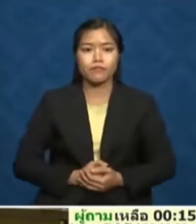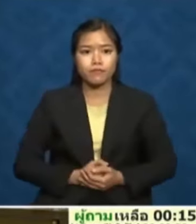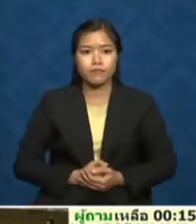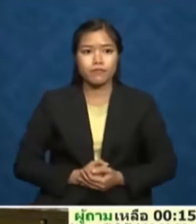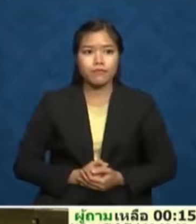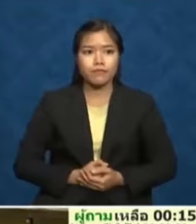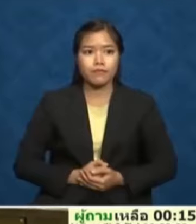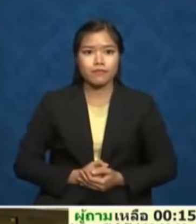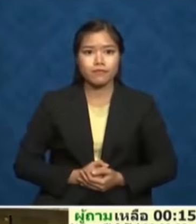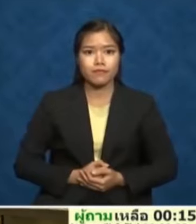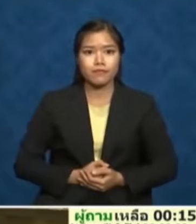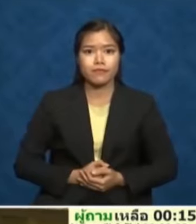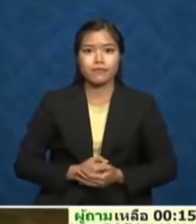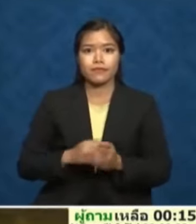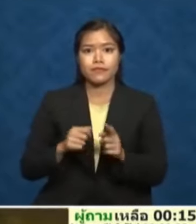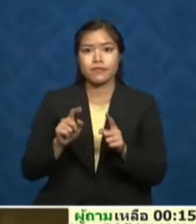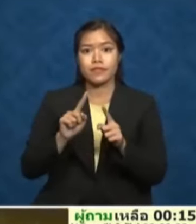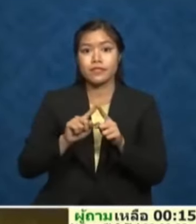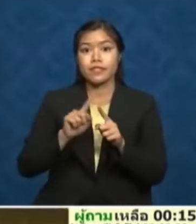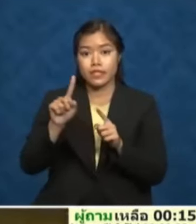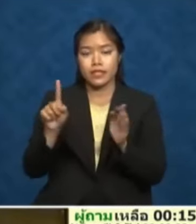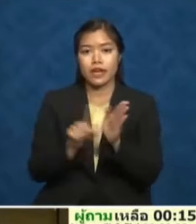สิทธิ์ถามในรอบที่ 1